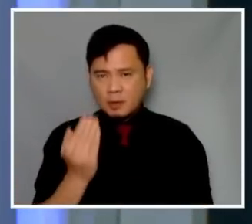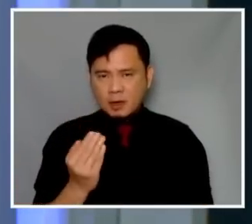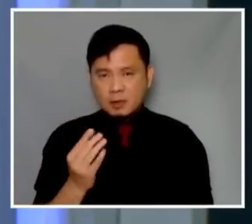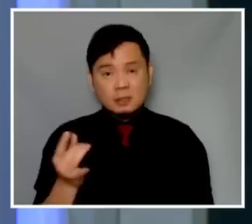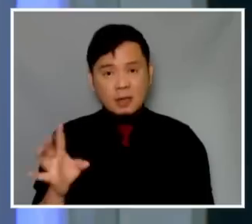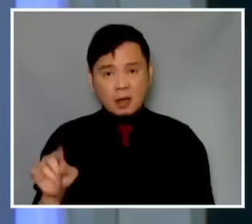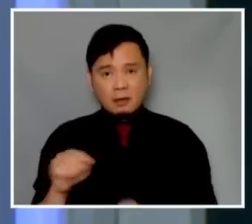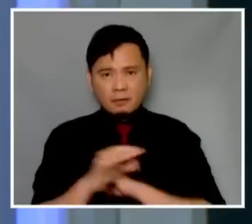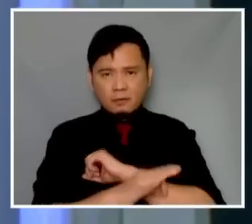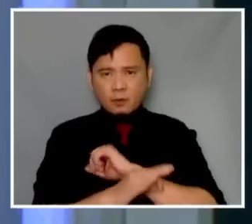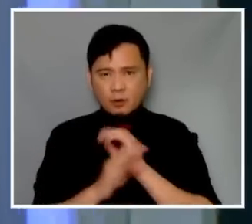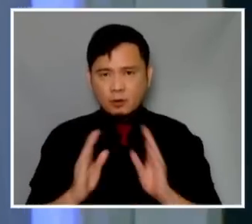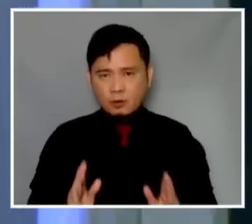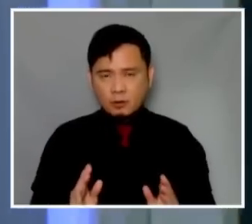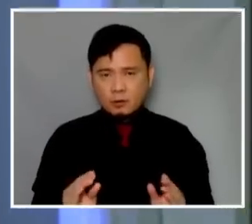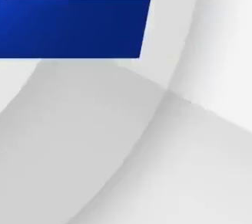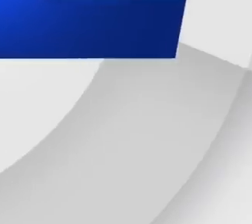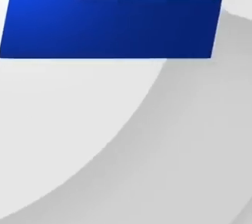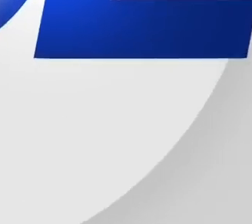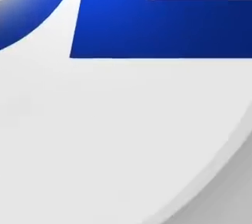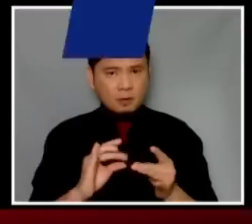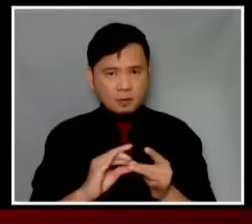Nagpa-patrol, Ami Perez.